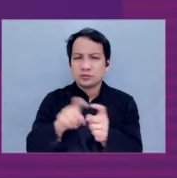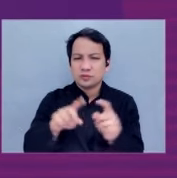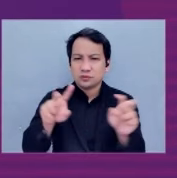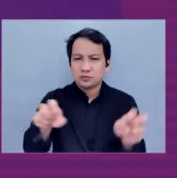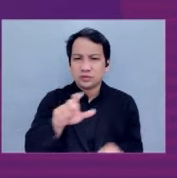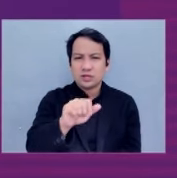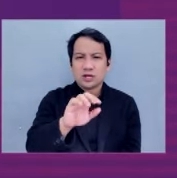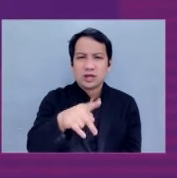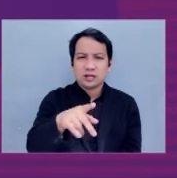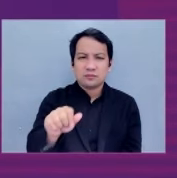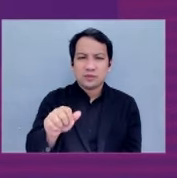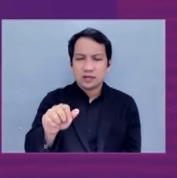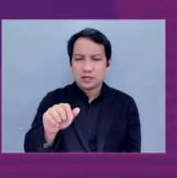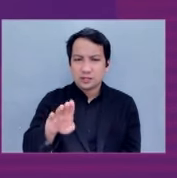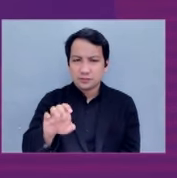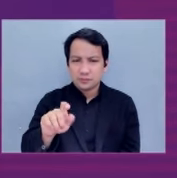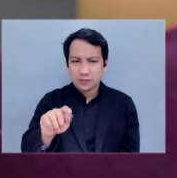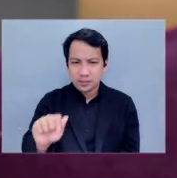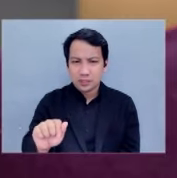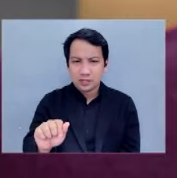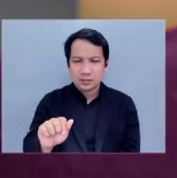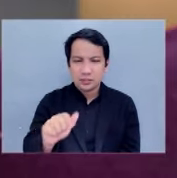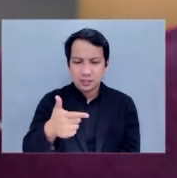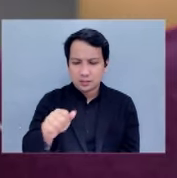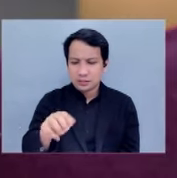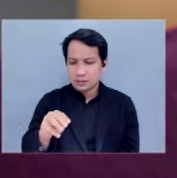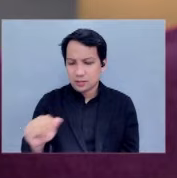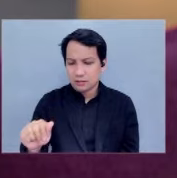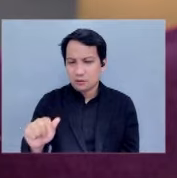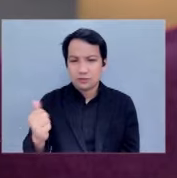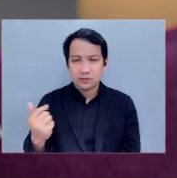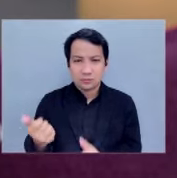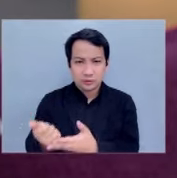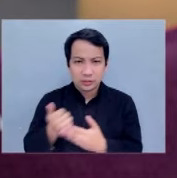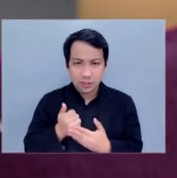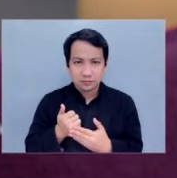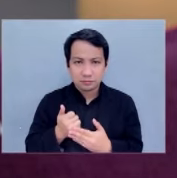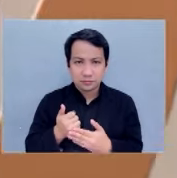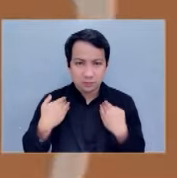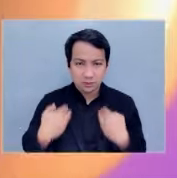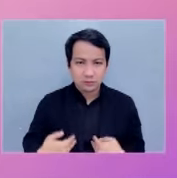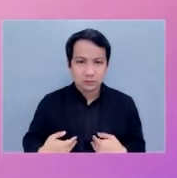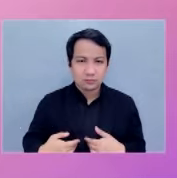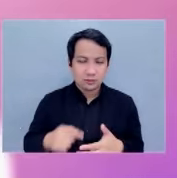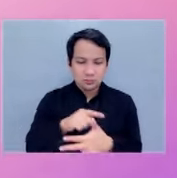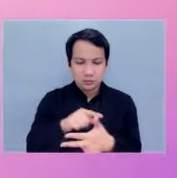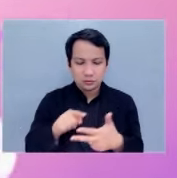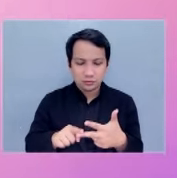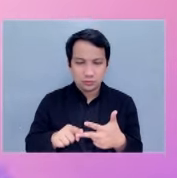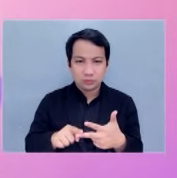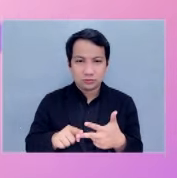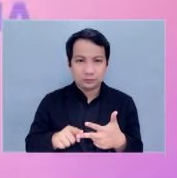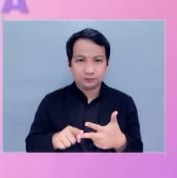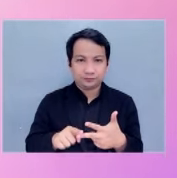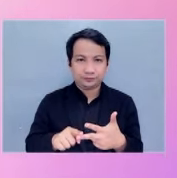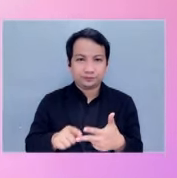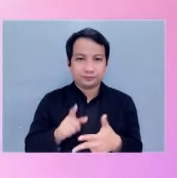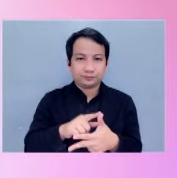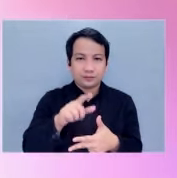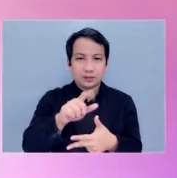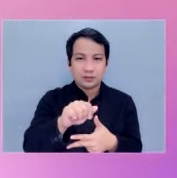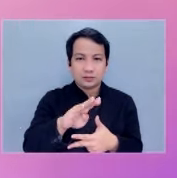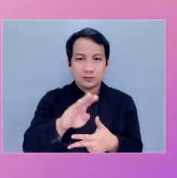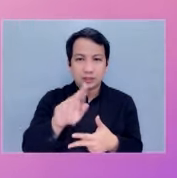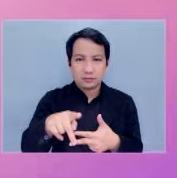and gamma nutrients do to our body? MX3 ay naglalaman ng tatlong uri ng phytonutrients, ang alpha, beta, at gamma